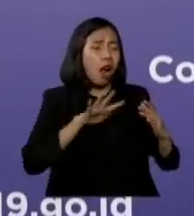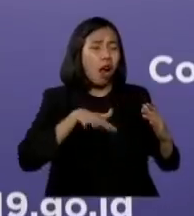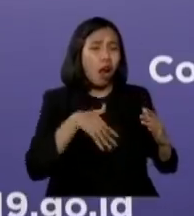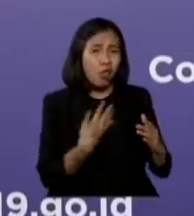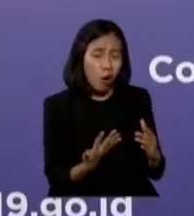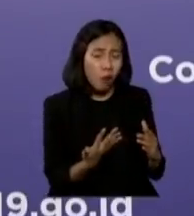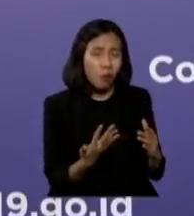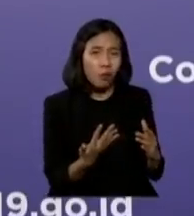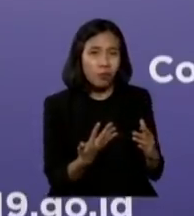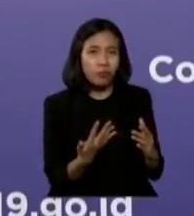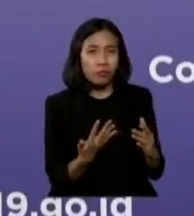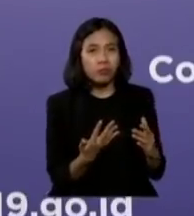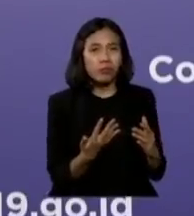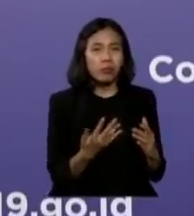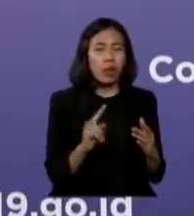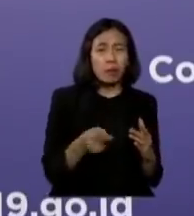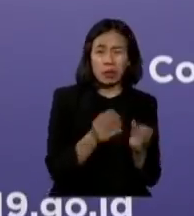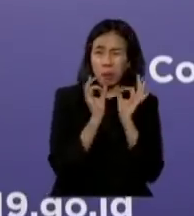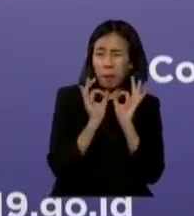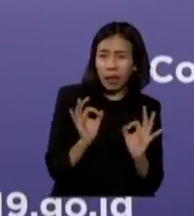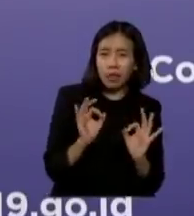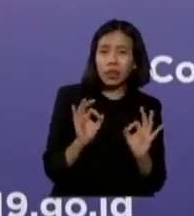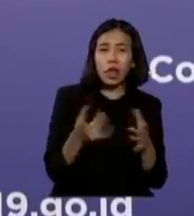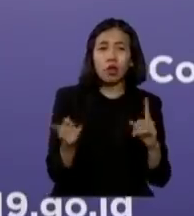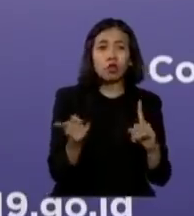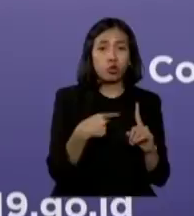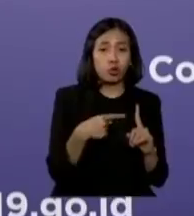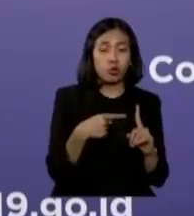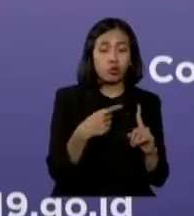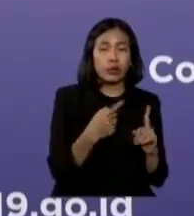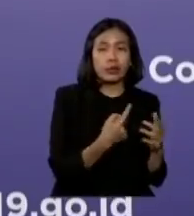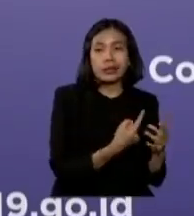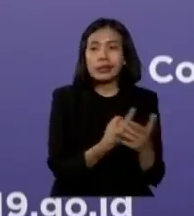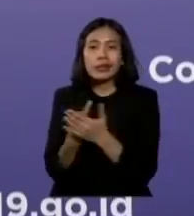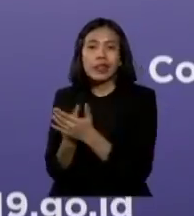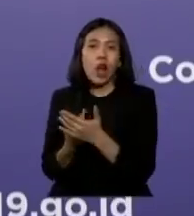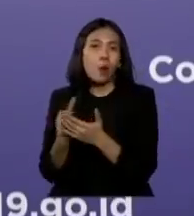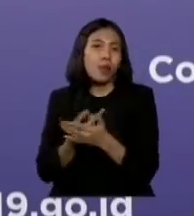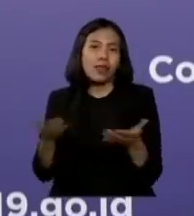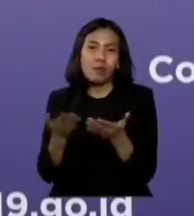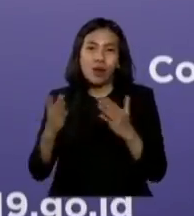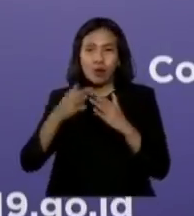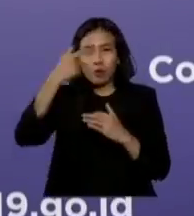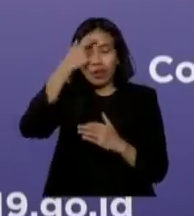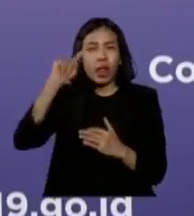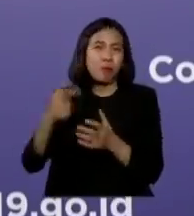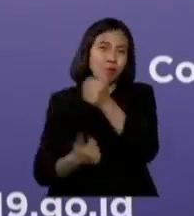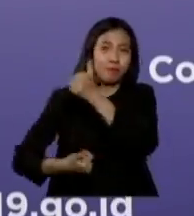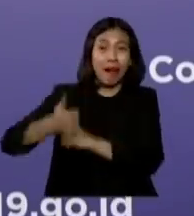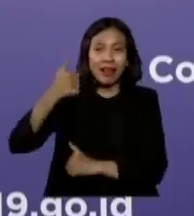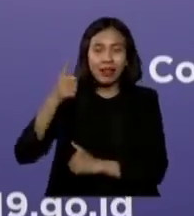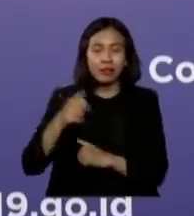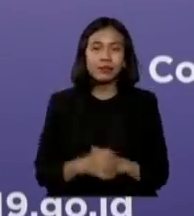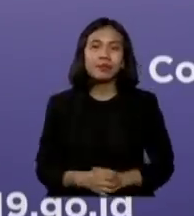lebih bagus lebih tepat atau kemudian dilaksanakan rawatan di rumah sakit dengan lebih baik